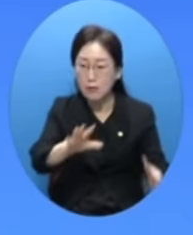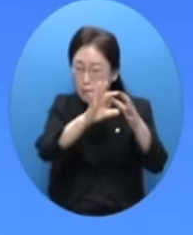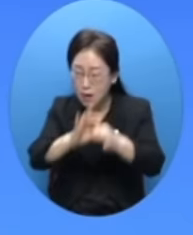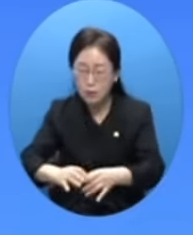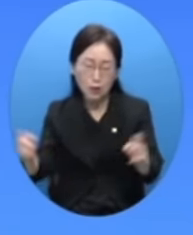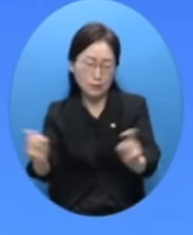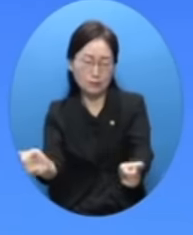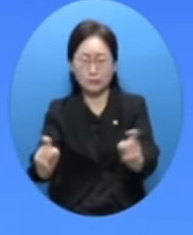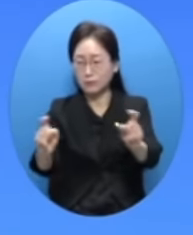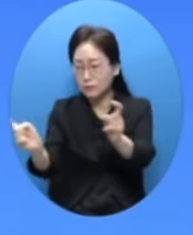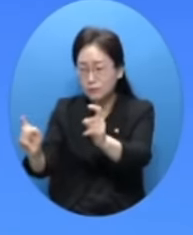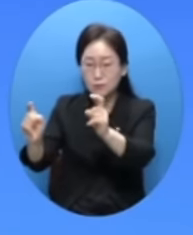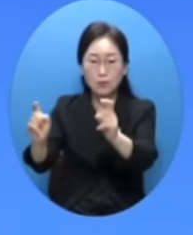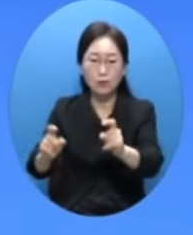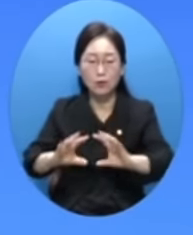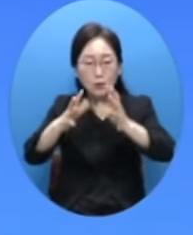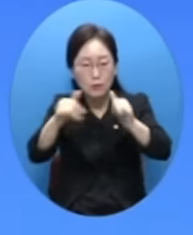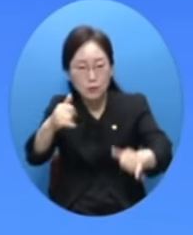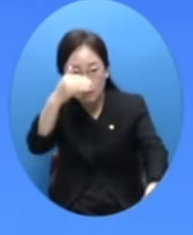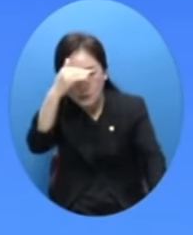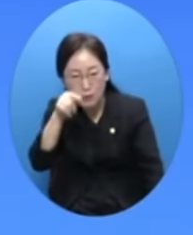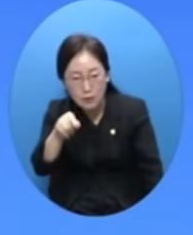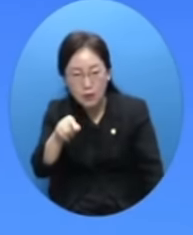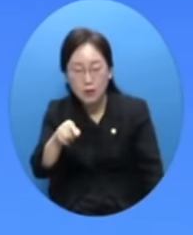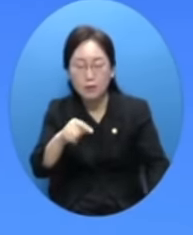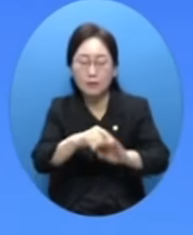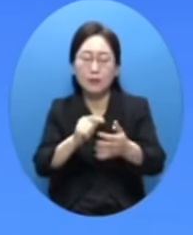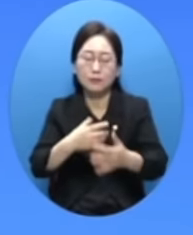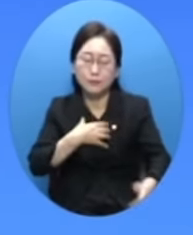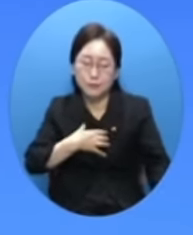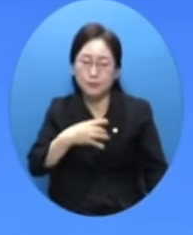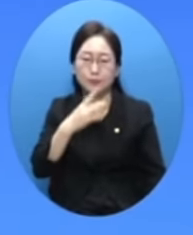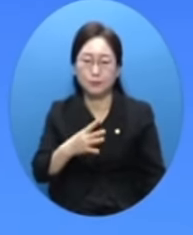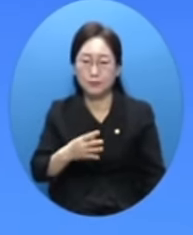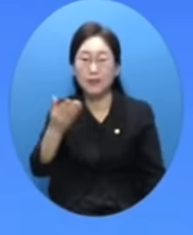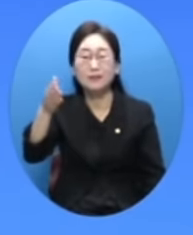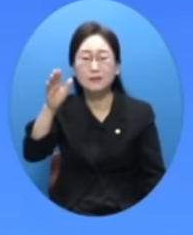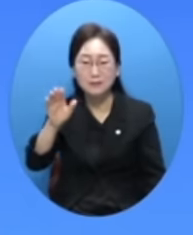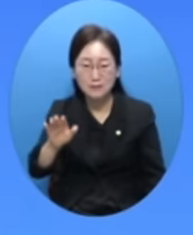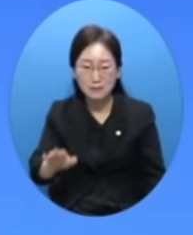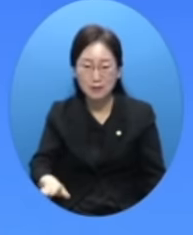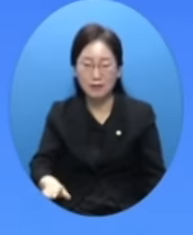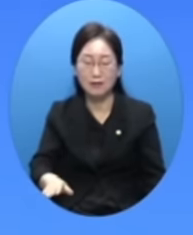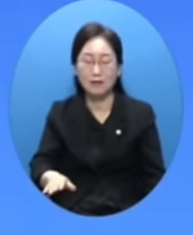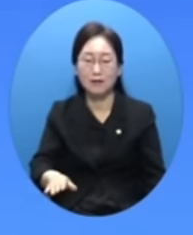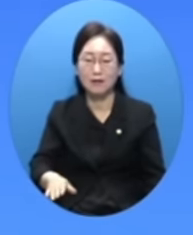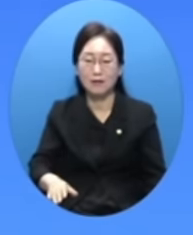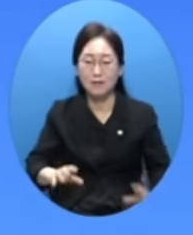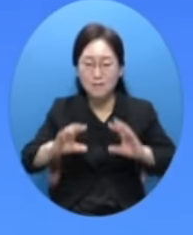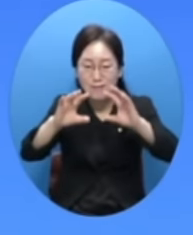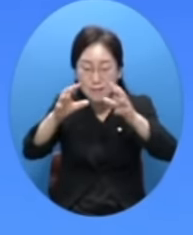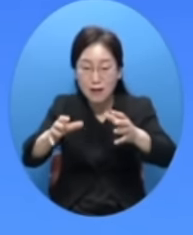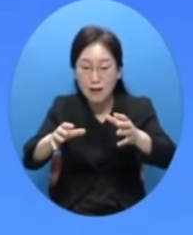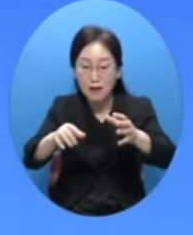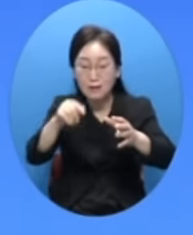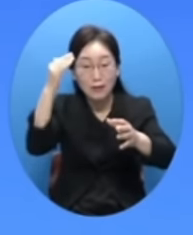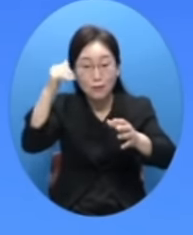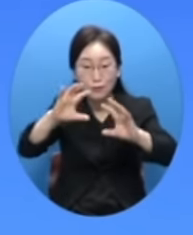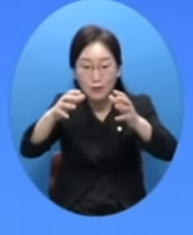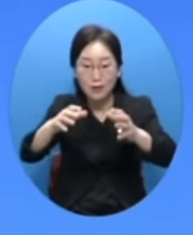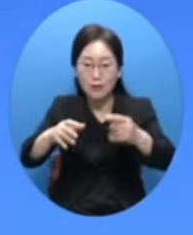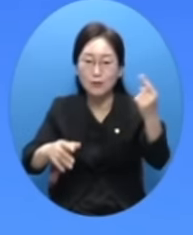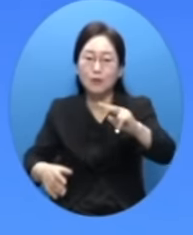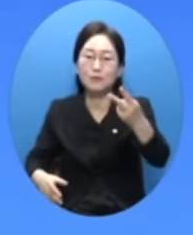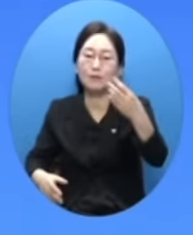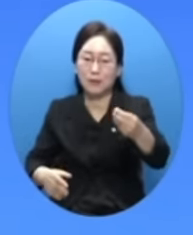속에서 국민들의 마음에 염려를 가져주고 있습니다. 그럼에도 불구하고 이 땅에 천혜영만 크리스찬 기도하는 우리 백성들이